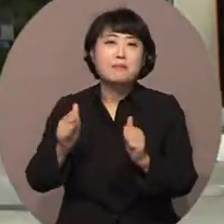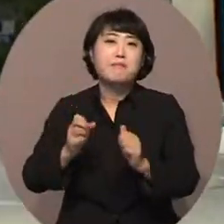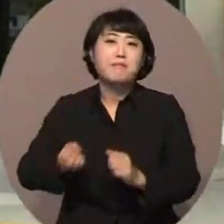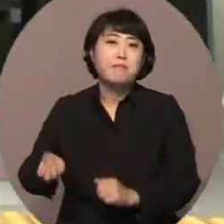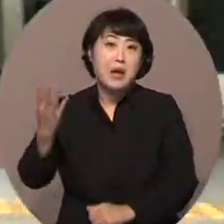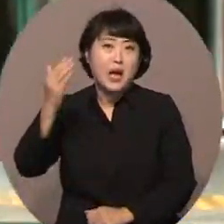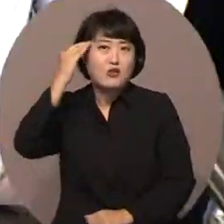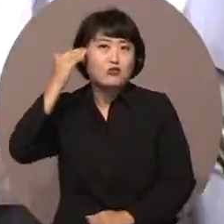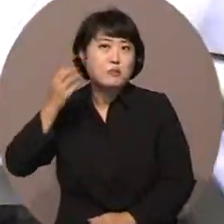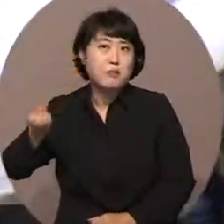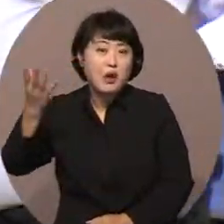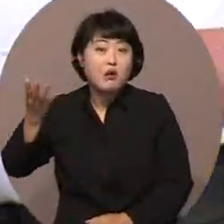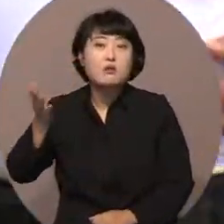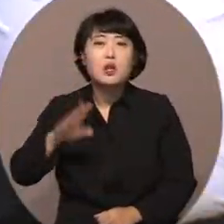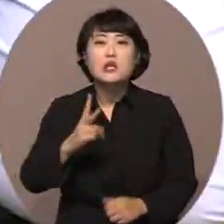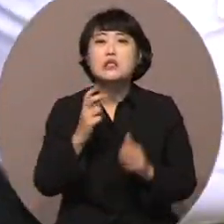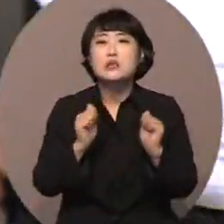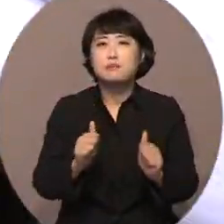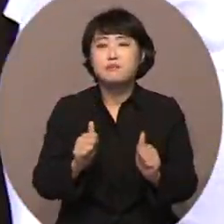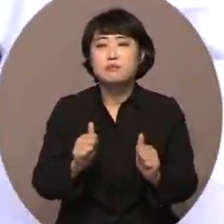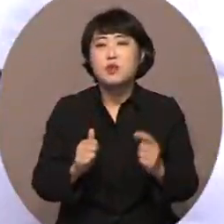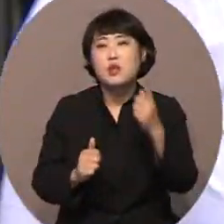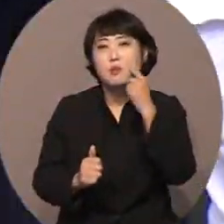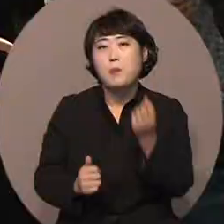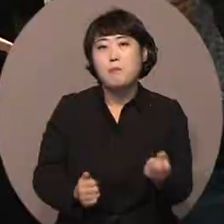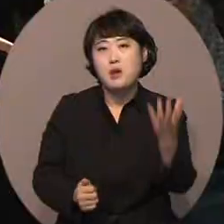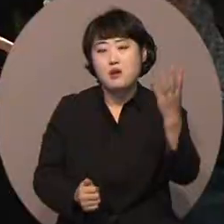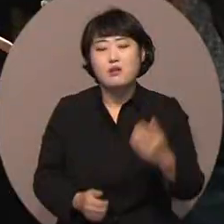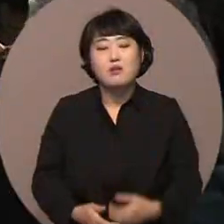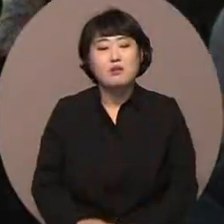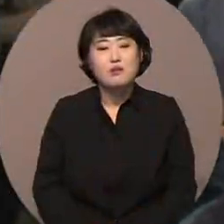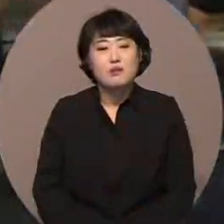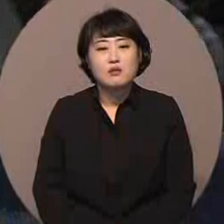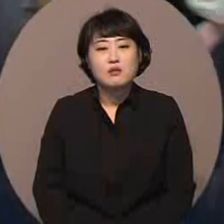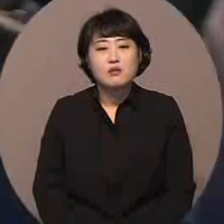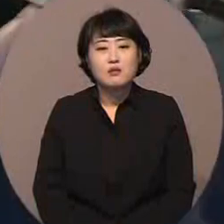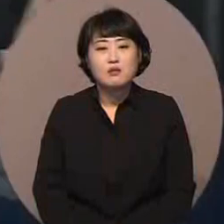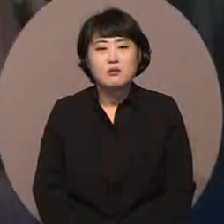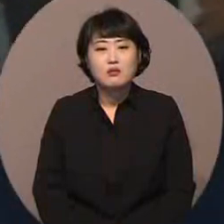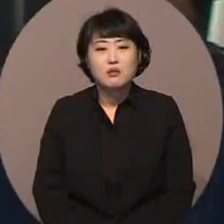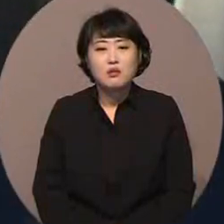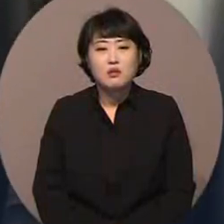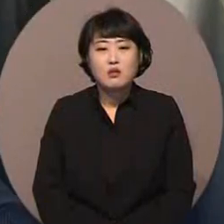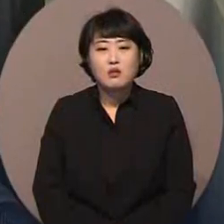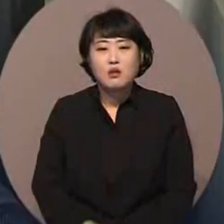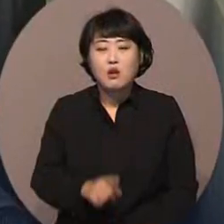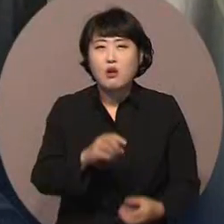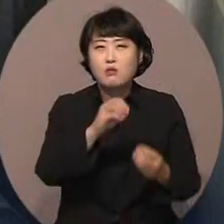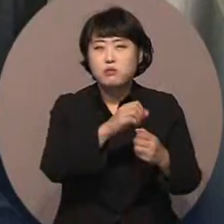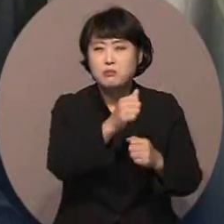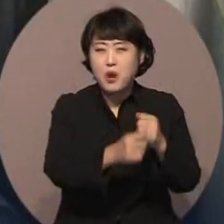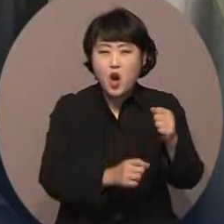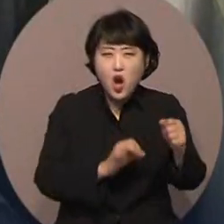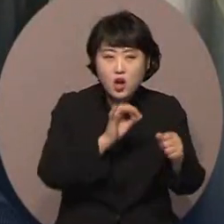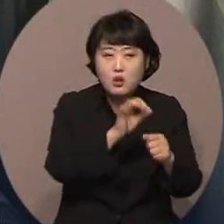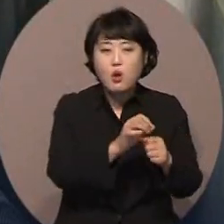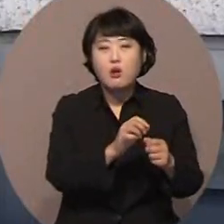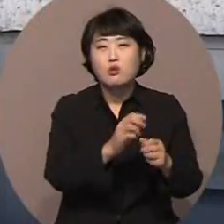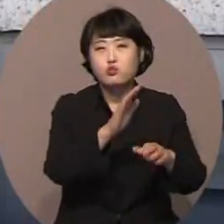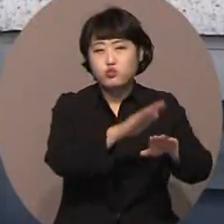불상의 소유권이 일본에 있다고 판단했습니다. 수십만이 나갈 수십만이 伝わって, それを こちらが